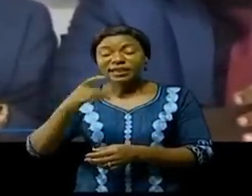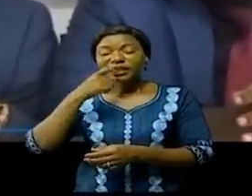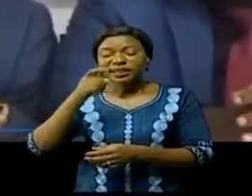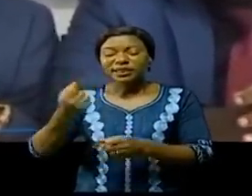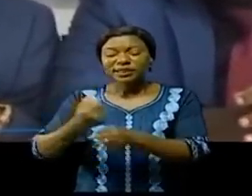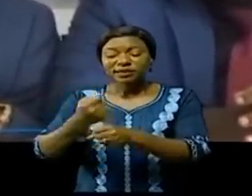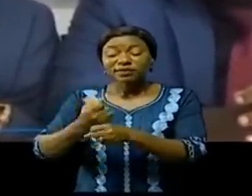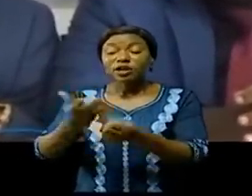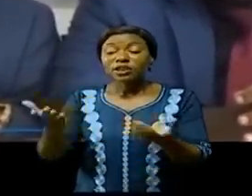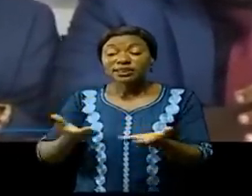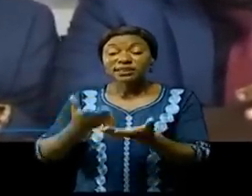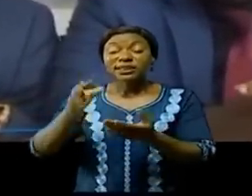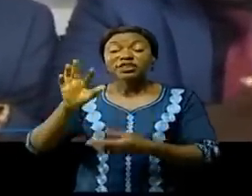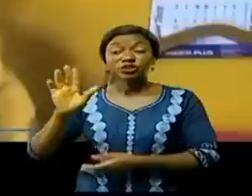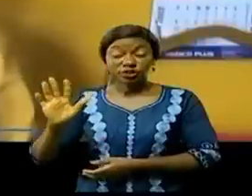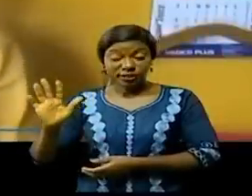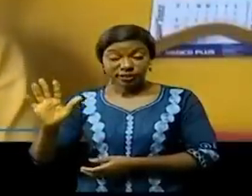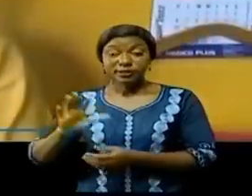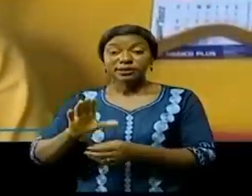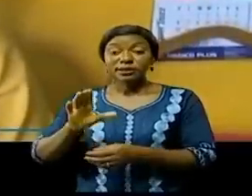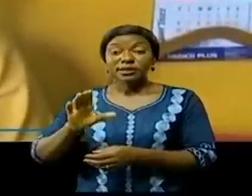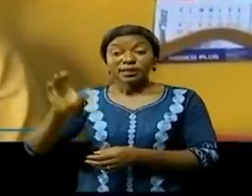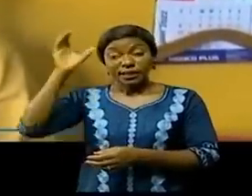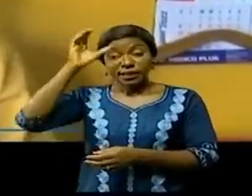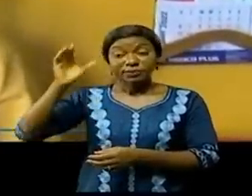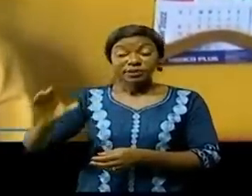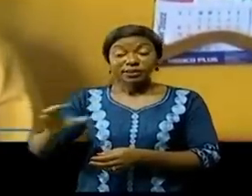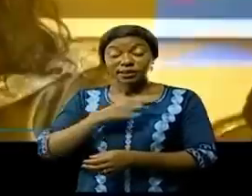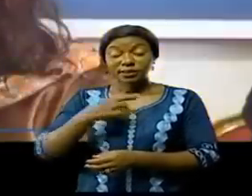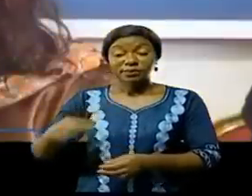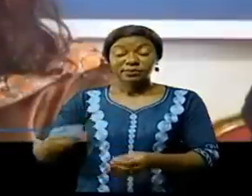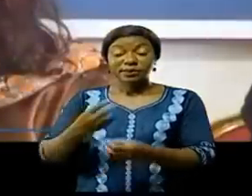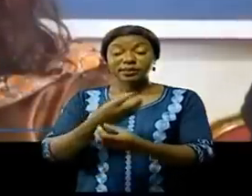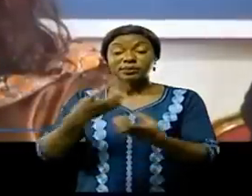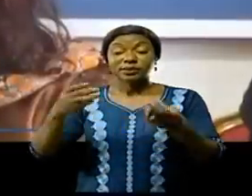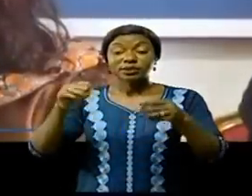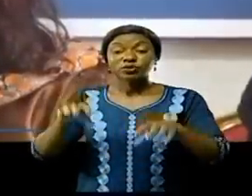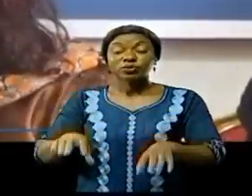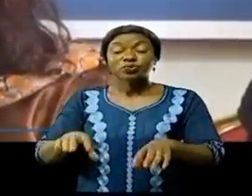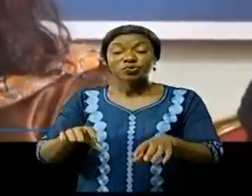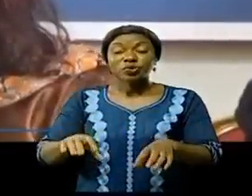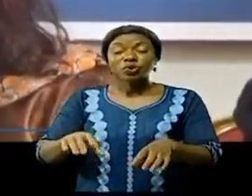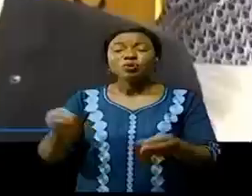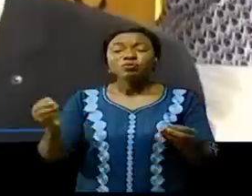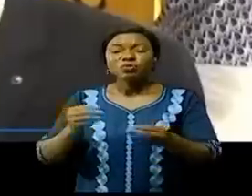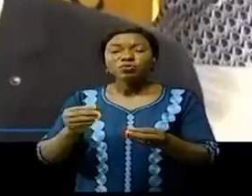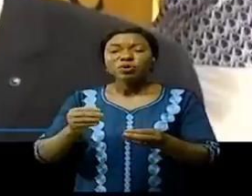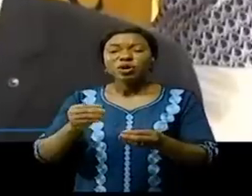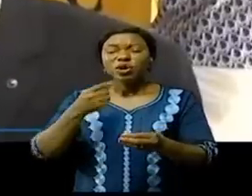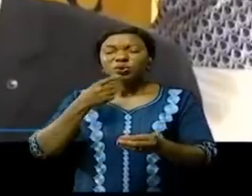République démocratique du Congo, pour manquement grave et violation